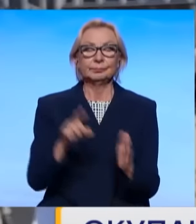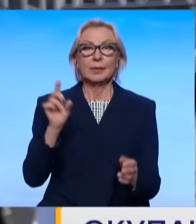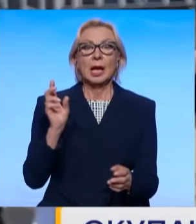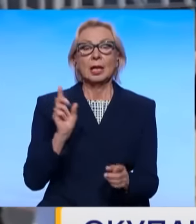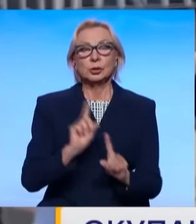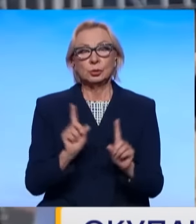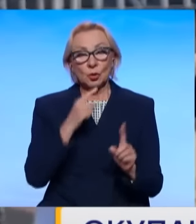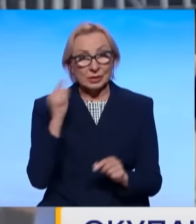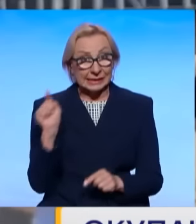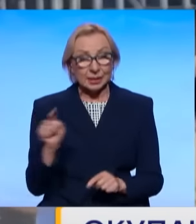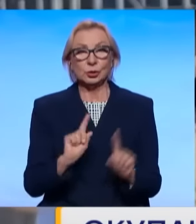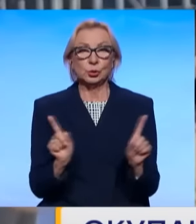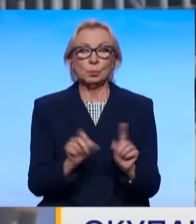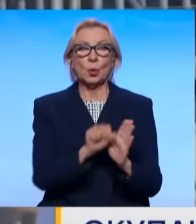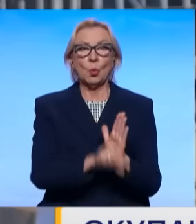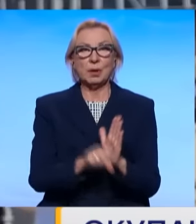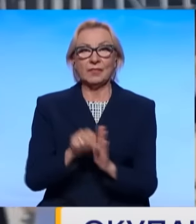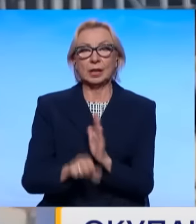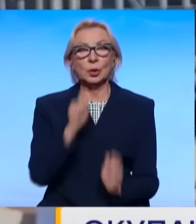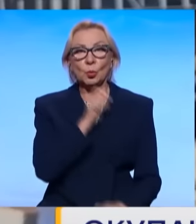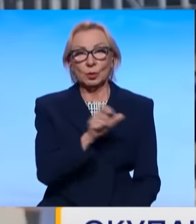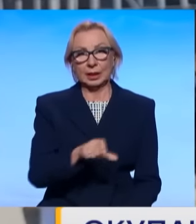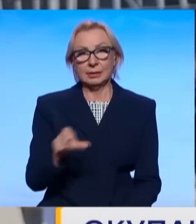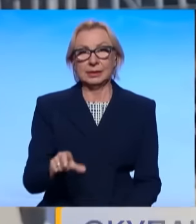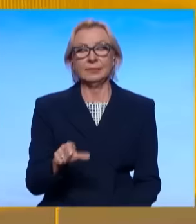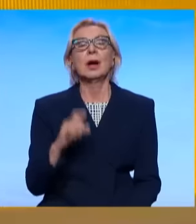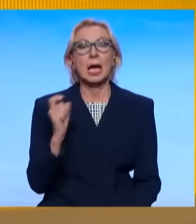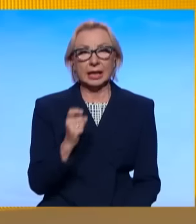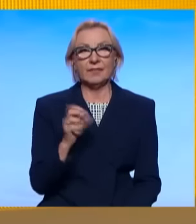щоб убивати українців, убивати харків'ян.